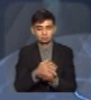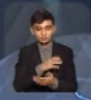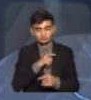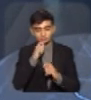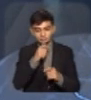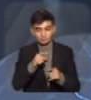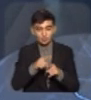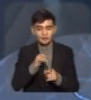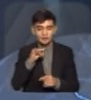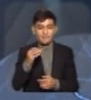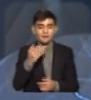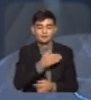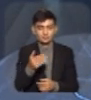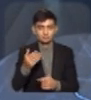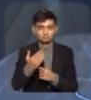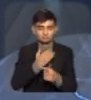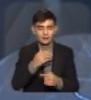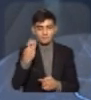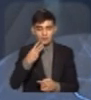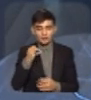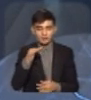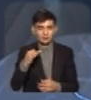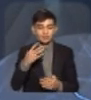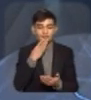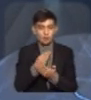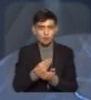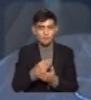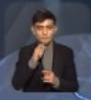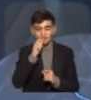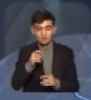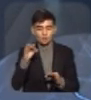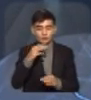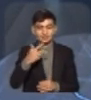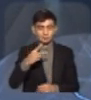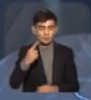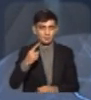принимаем видео от вас. Удивите страну и получите свой новогодний презент от 31 канала.